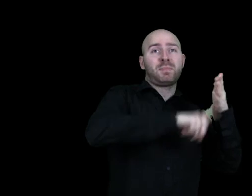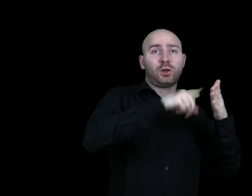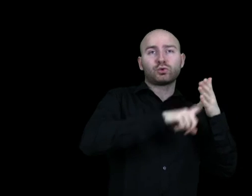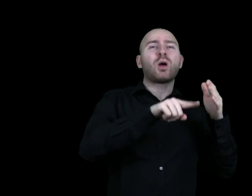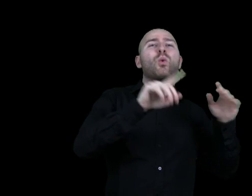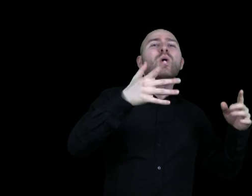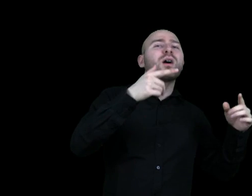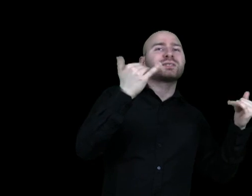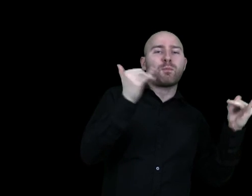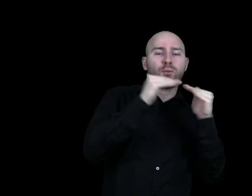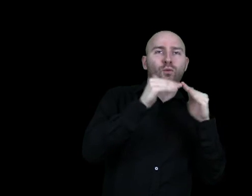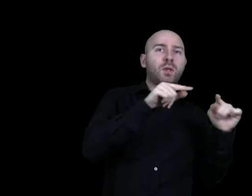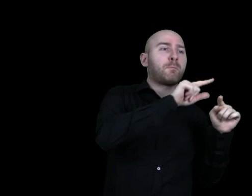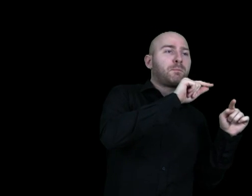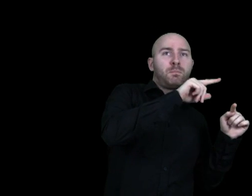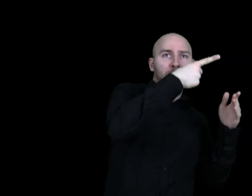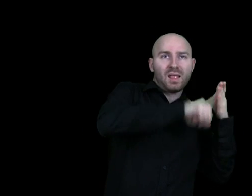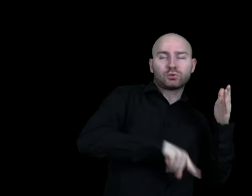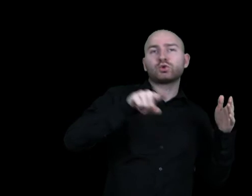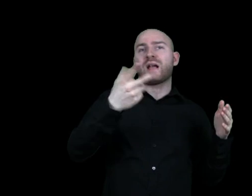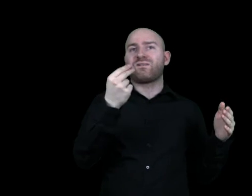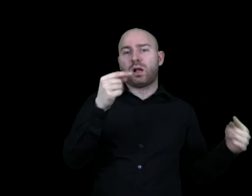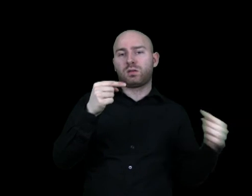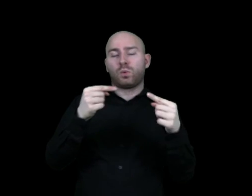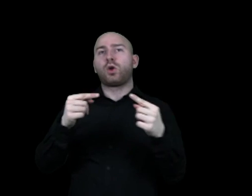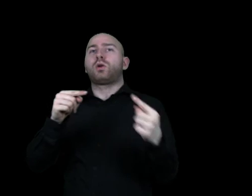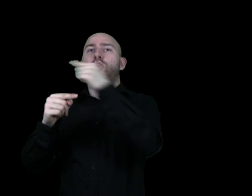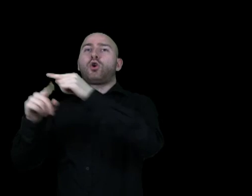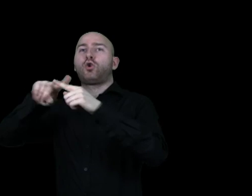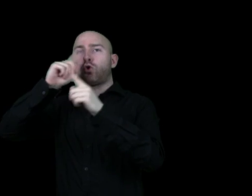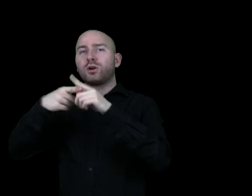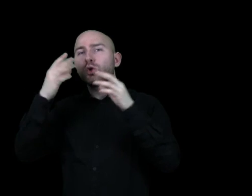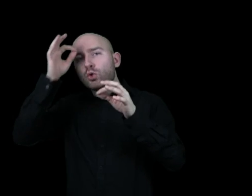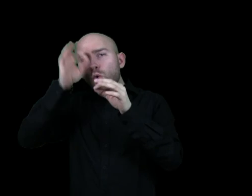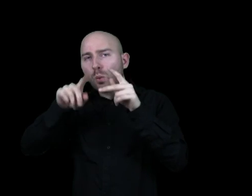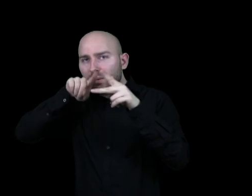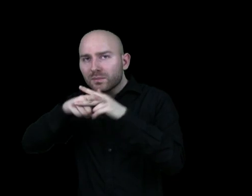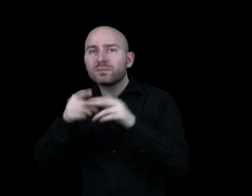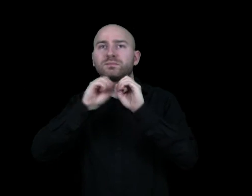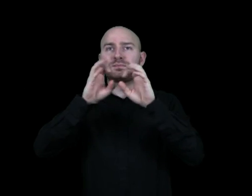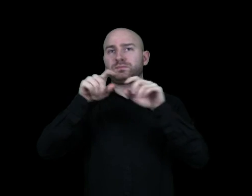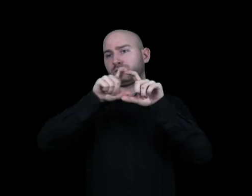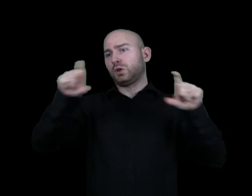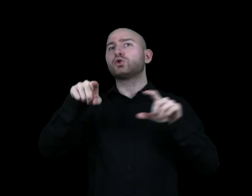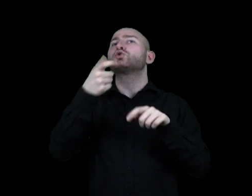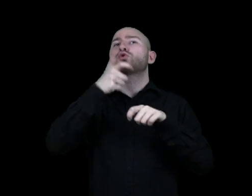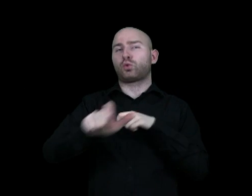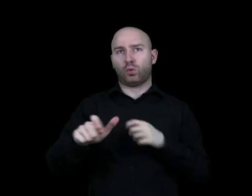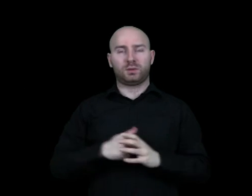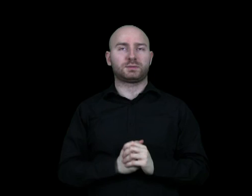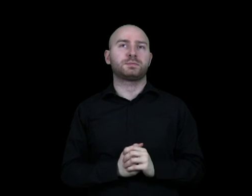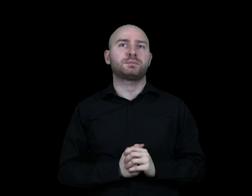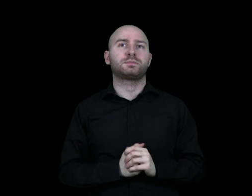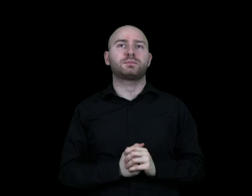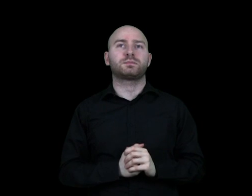miesięczny, lecz zwykle dotyczy on roku lub kwartału. Zagłębmy się w te pojęcia, bo są